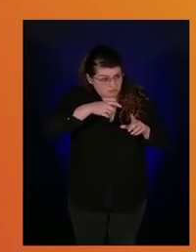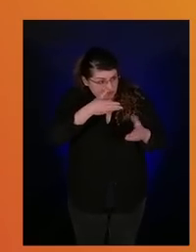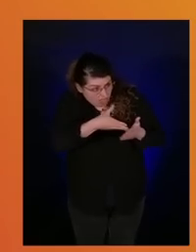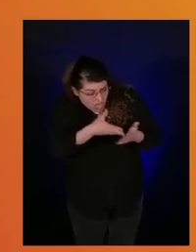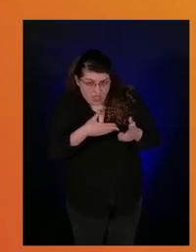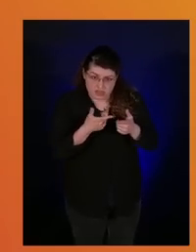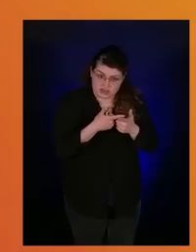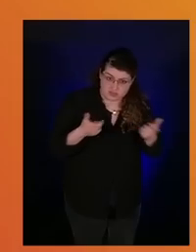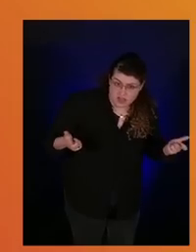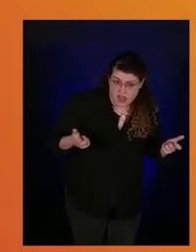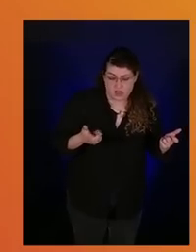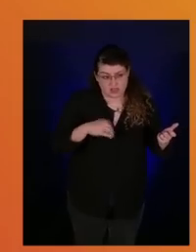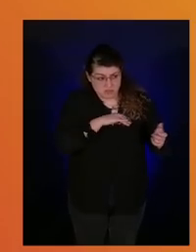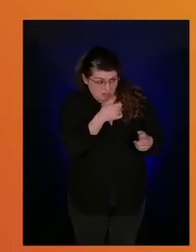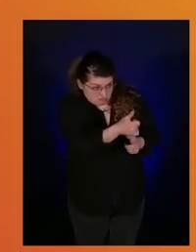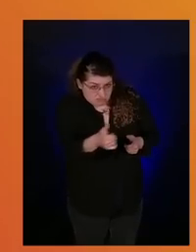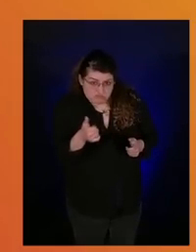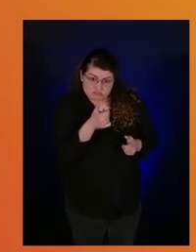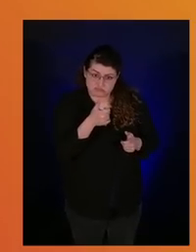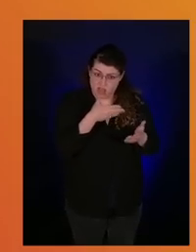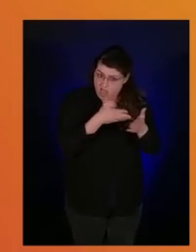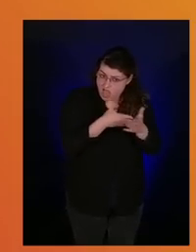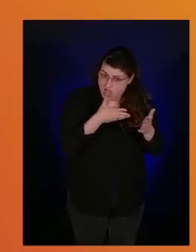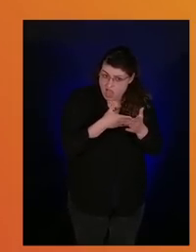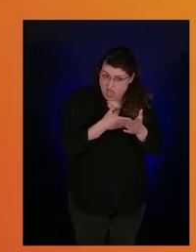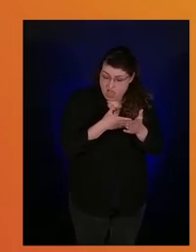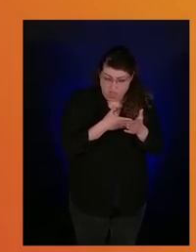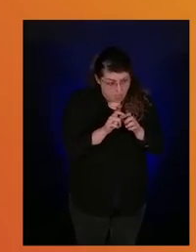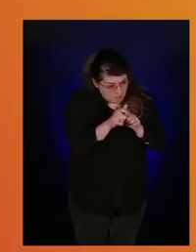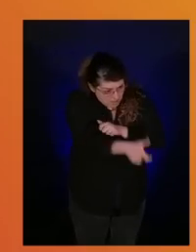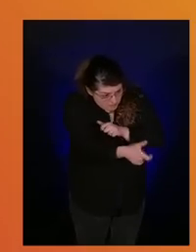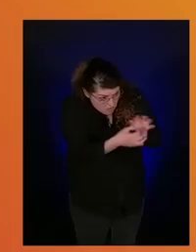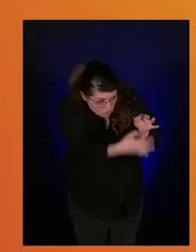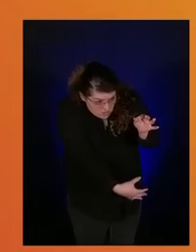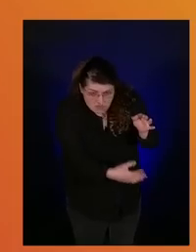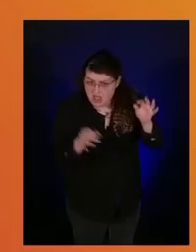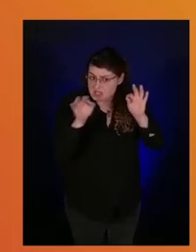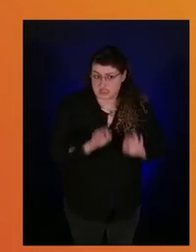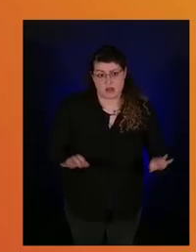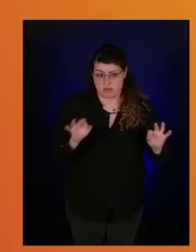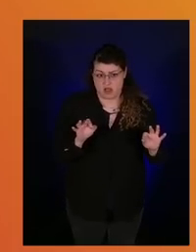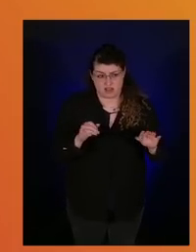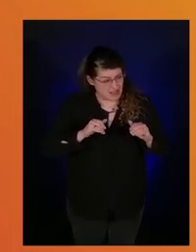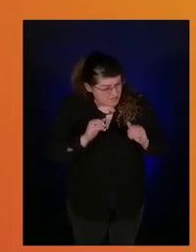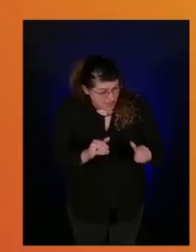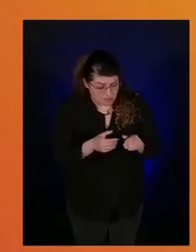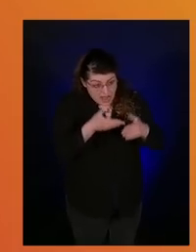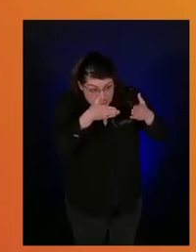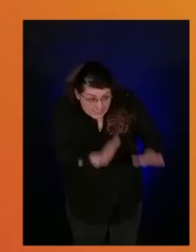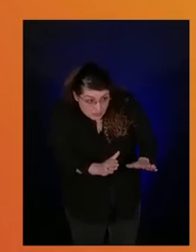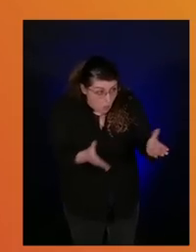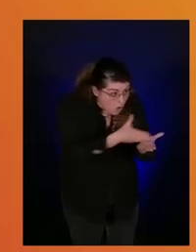difficultés vécues par les uns et les autres sans aucune conséquence tirée et encore moins de décision